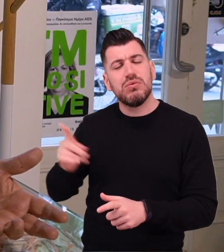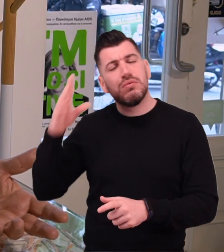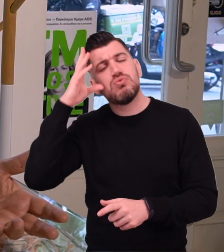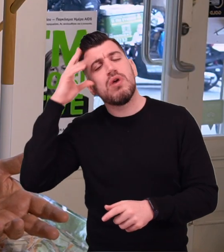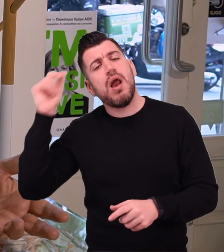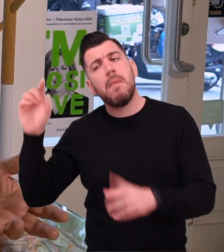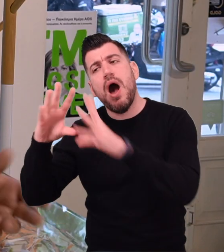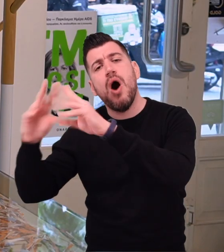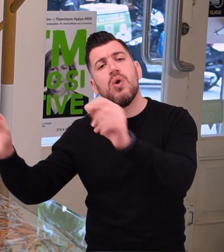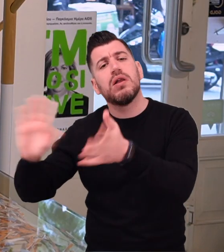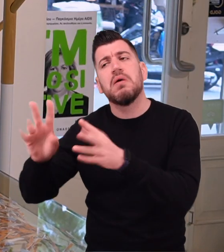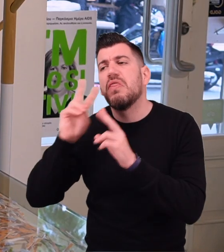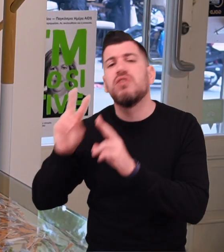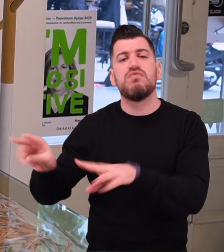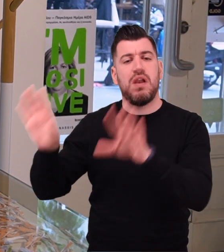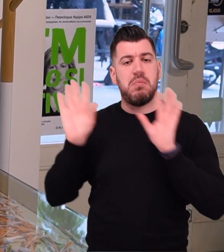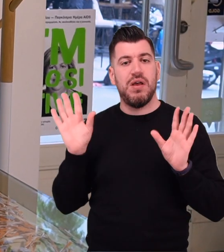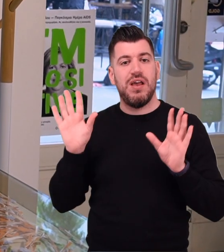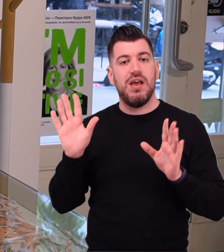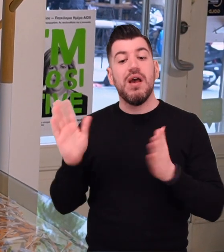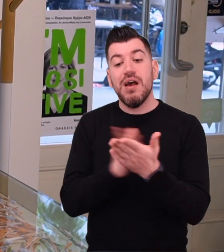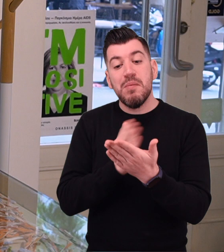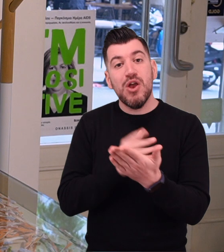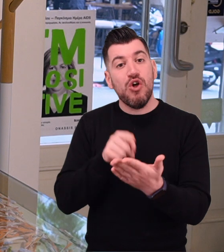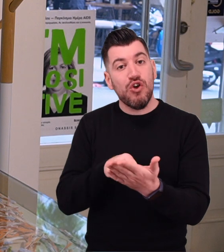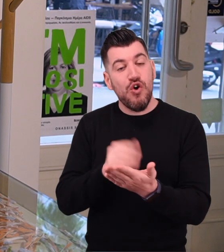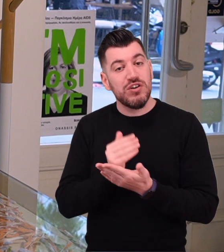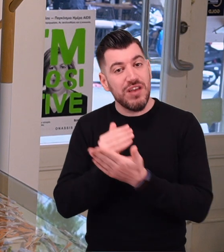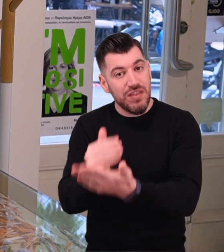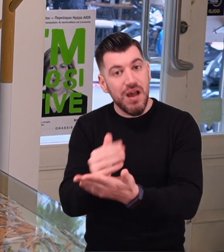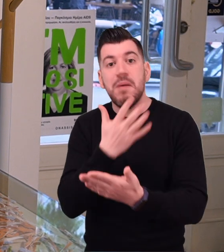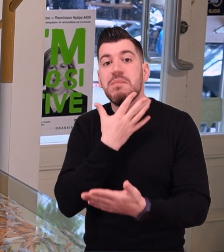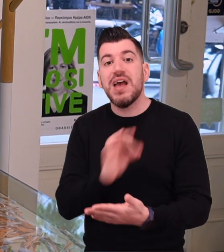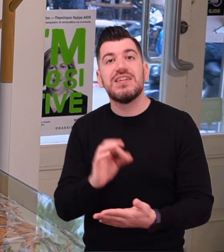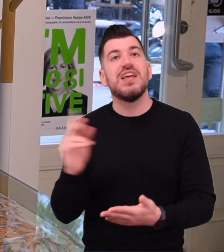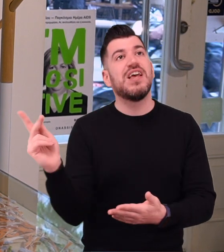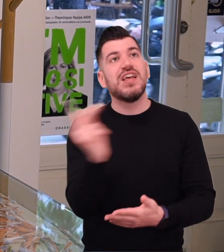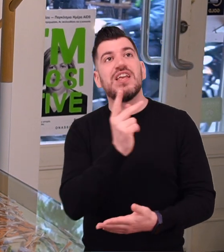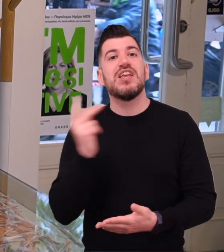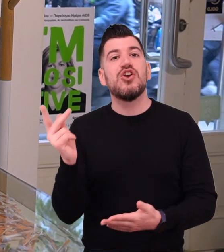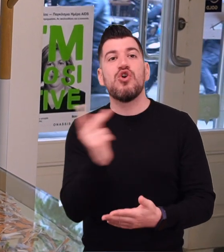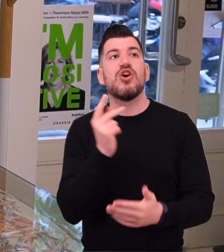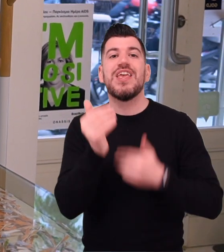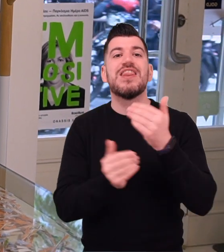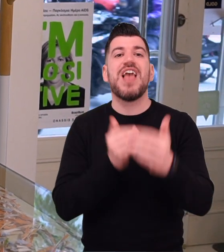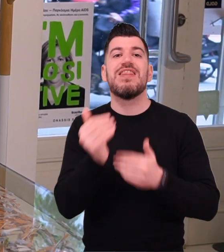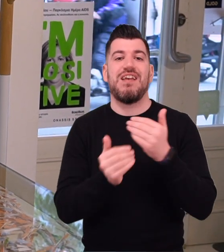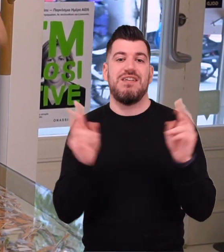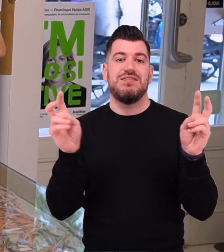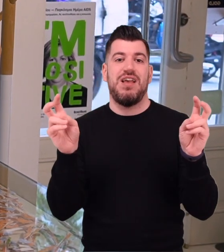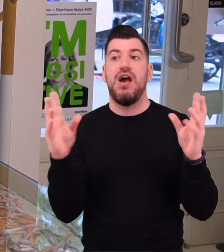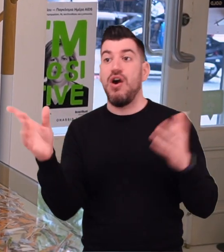αόρατος. Η σχεδία λοιπόν είναι μια κοινωνική διαδικασία, επαναλαμβάνω, που ξανασυνδέει τον πολύ